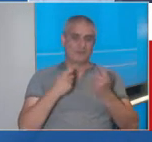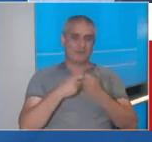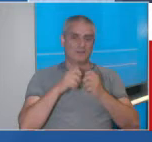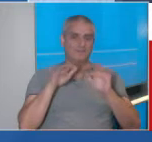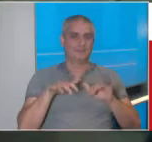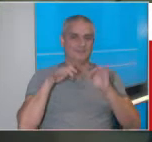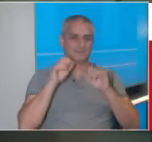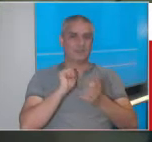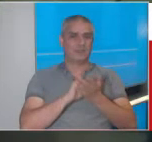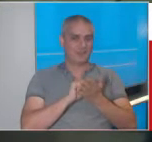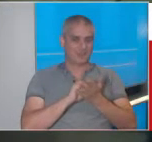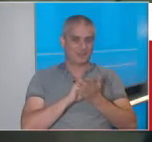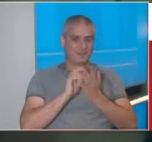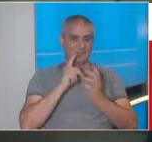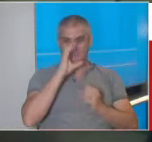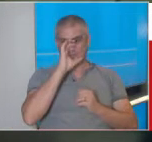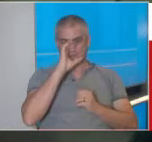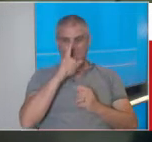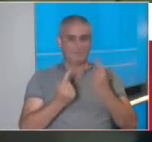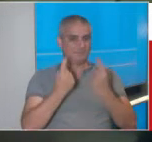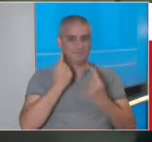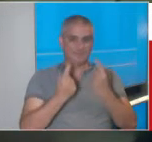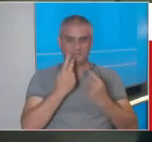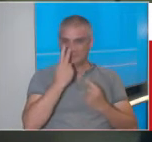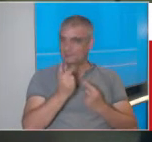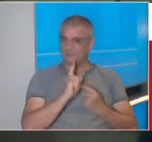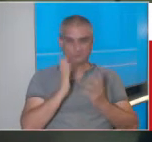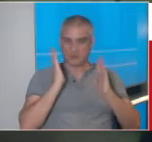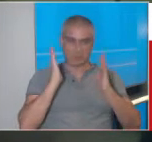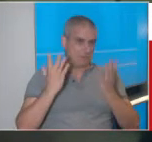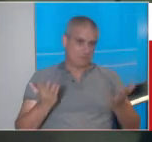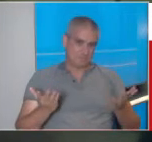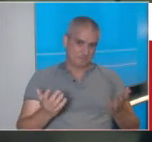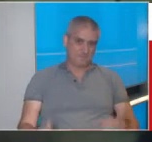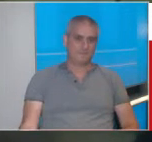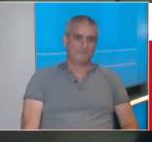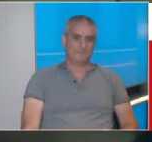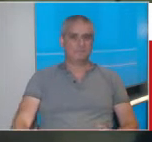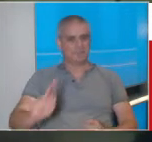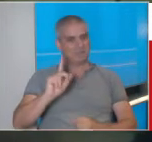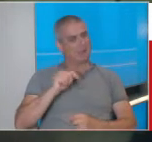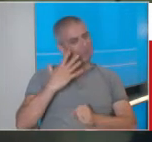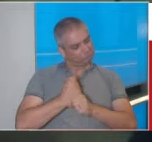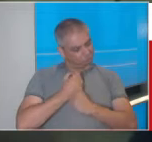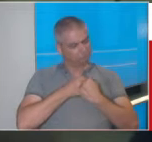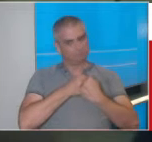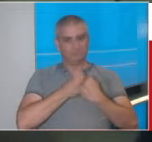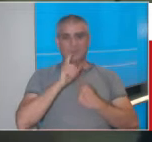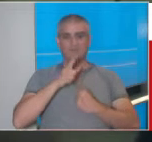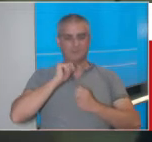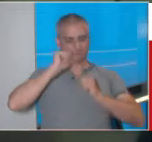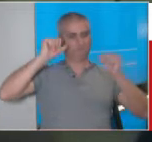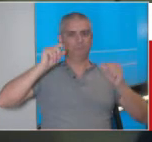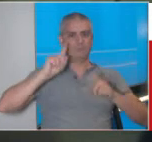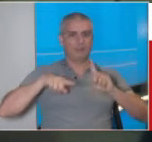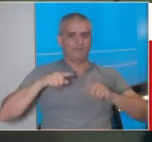היציע העיתונאות ויציע הצופים המזדמנים, נראה שלא יותר מדי. קליין ככה עומדת בגבורה, לפעמים בעל הרמת קול,